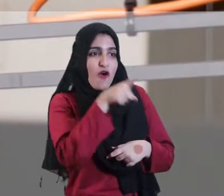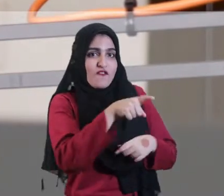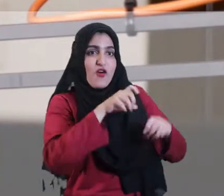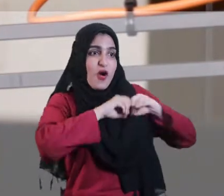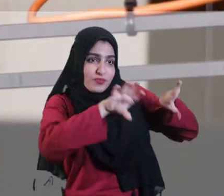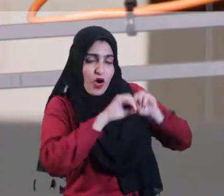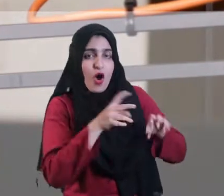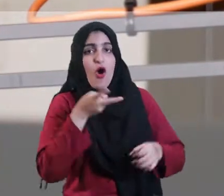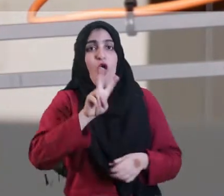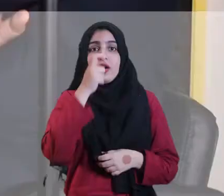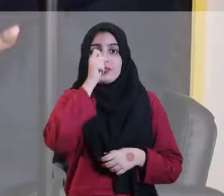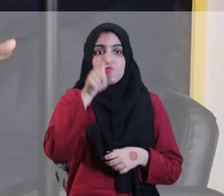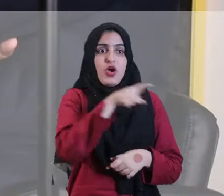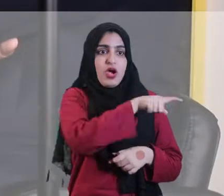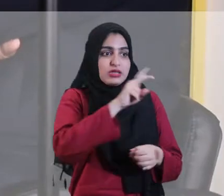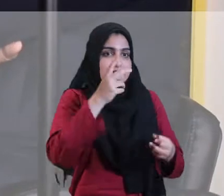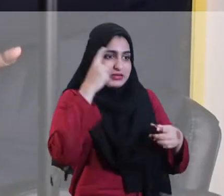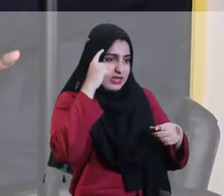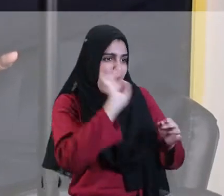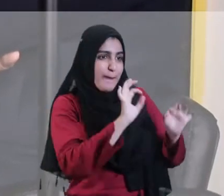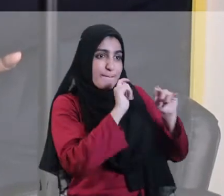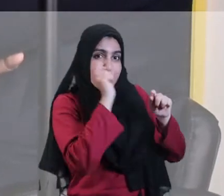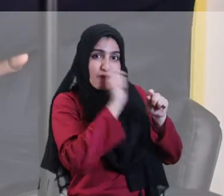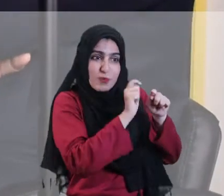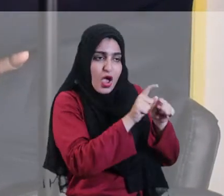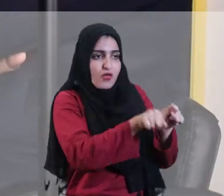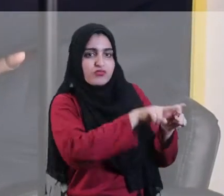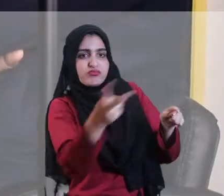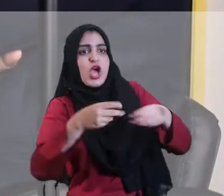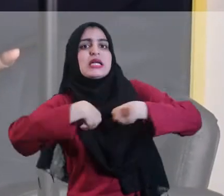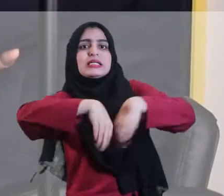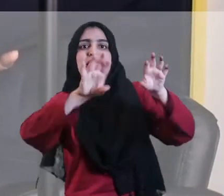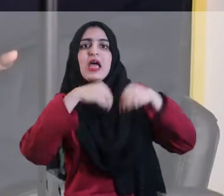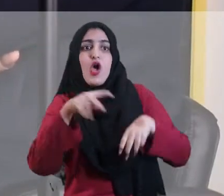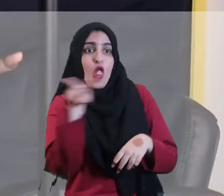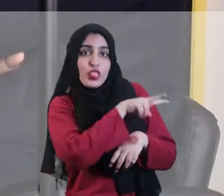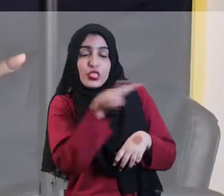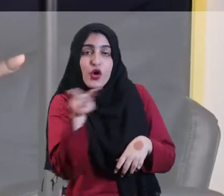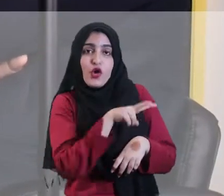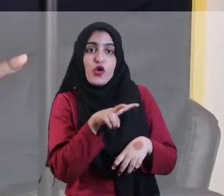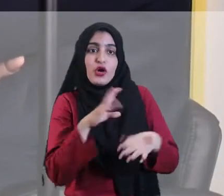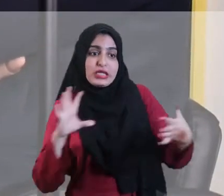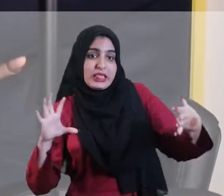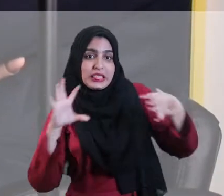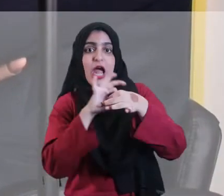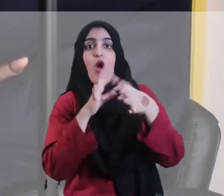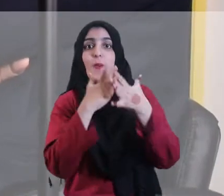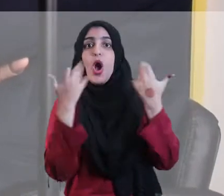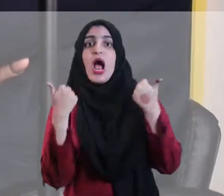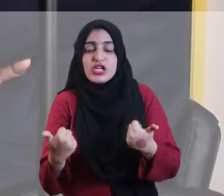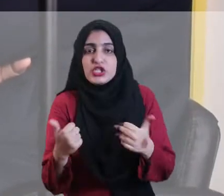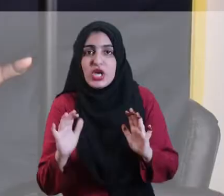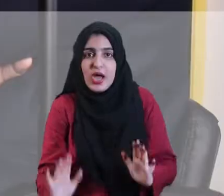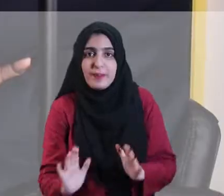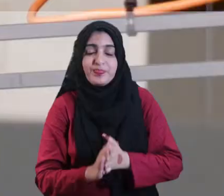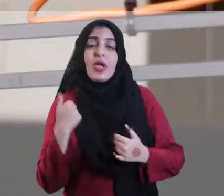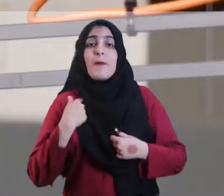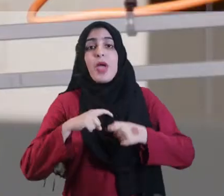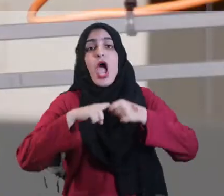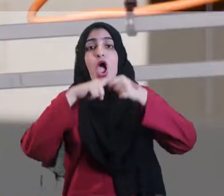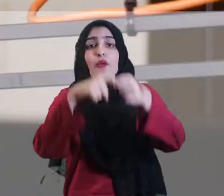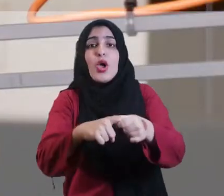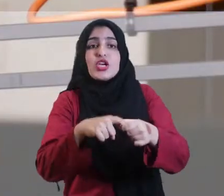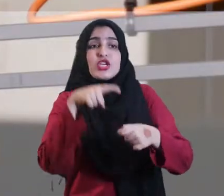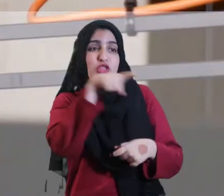यादव एंड यू कैन सिलेक्ट ए वेरी लोंग टाइम क्वेश्चन द